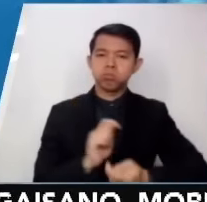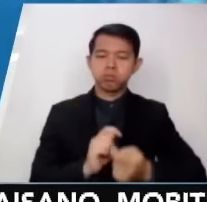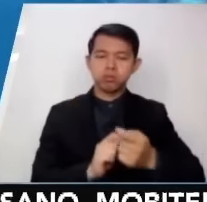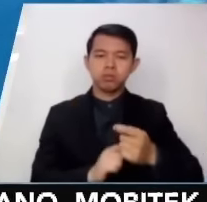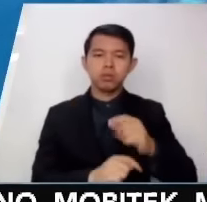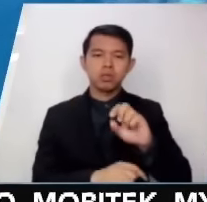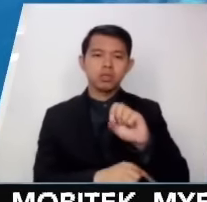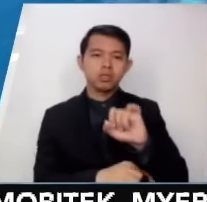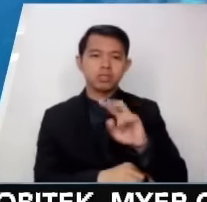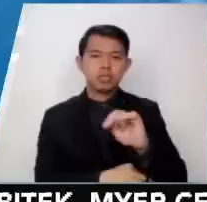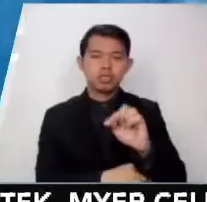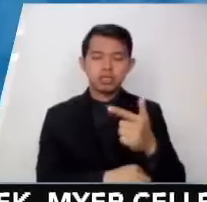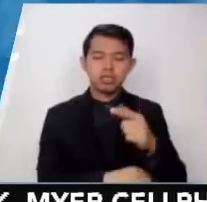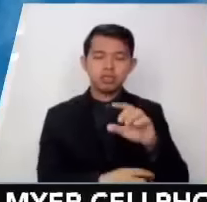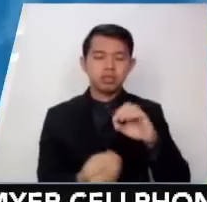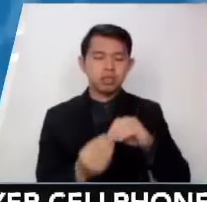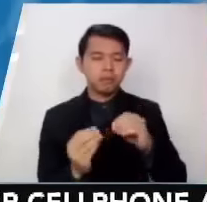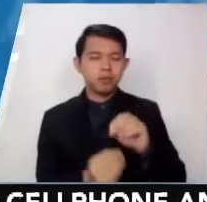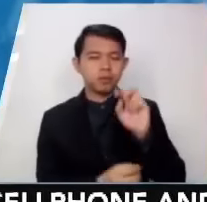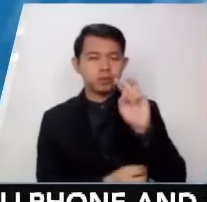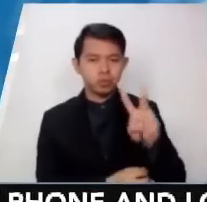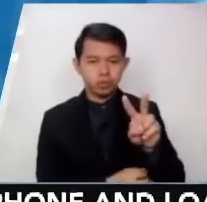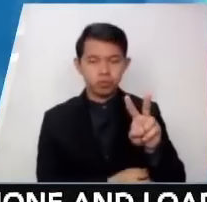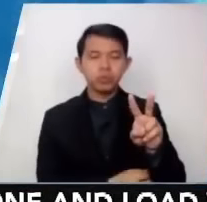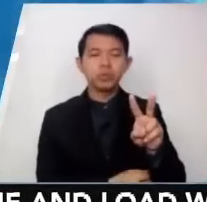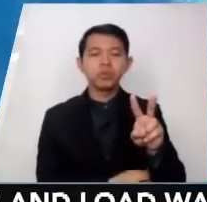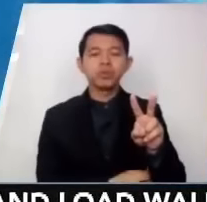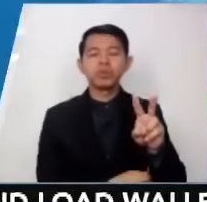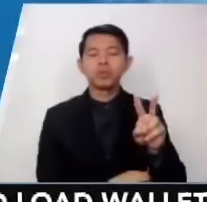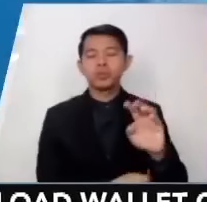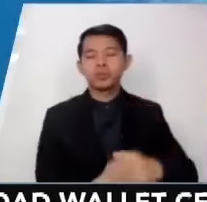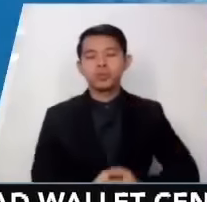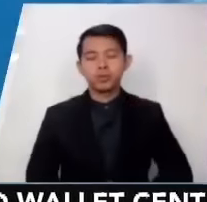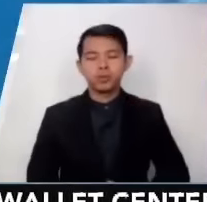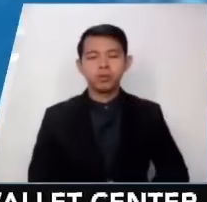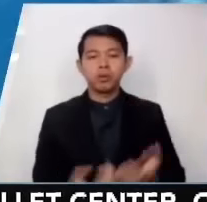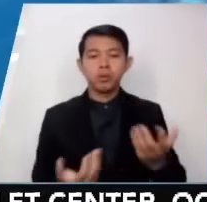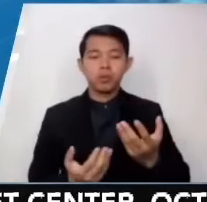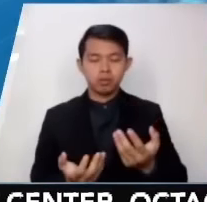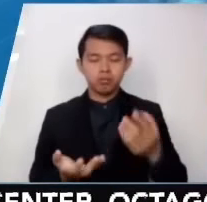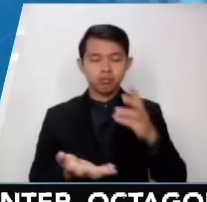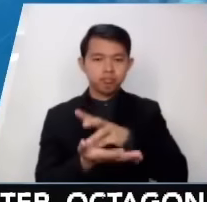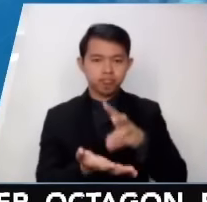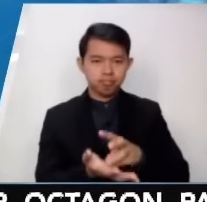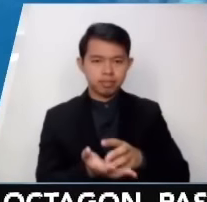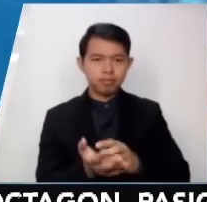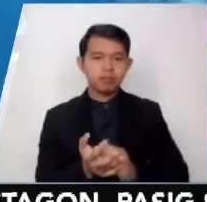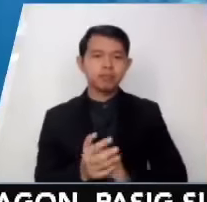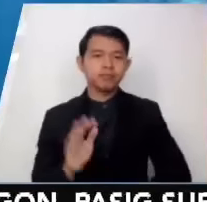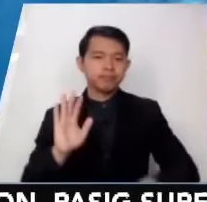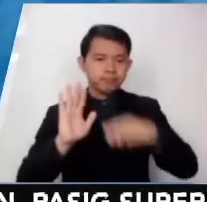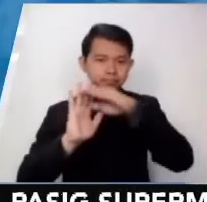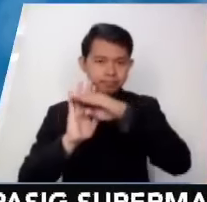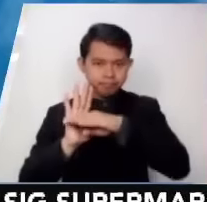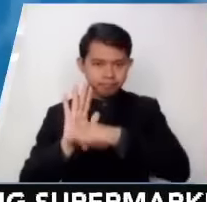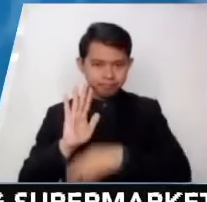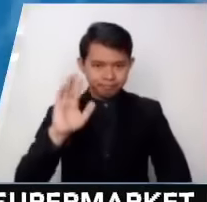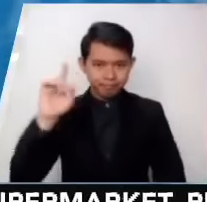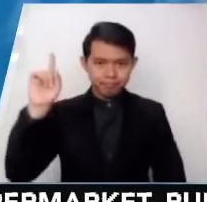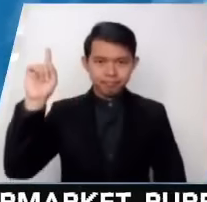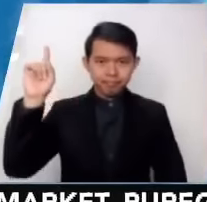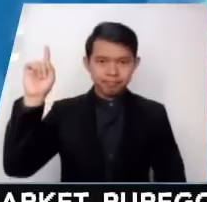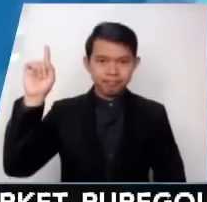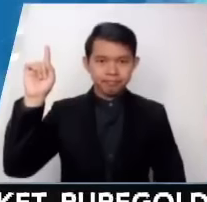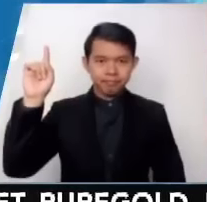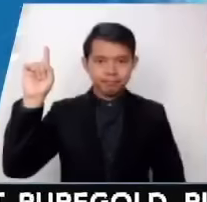PAGASA, nakataas ang Tropical Cyclone Wind Signal No. 2 sa northeastern portion ng Camarines Provinces. Ilang bahagi ng Cagayan kasama na